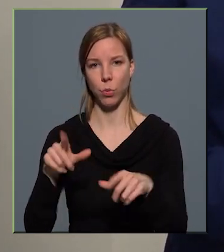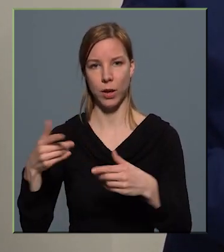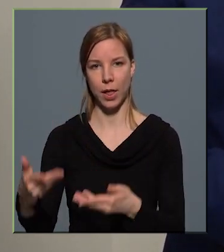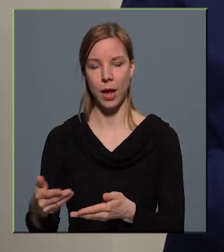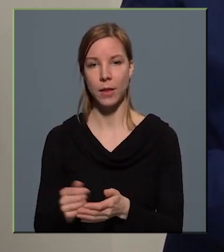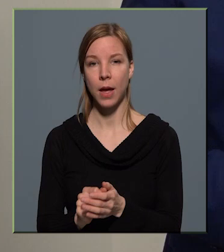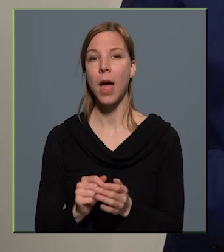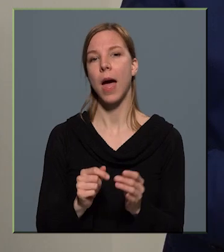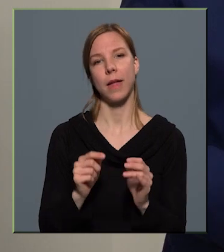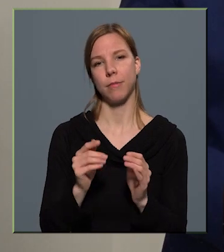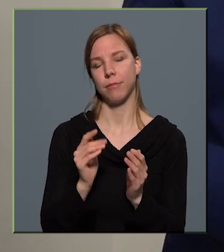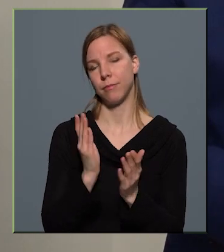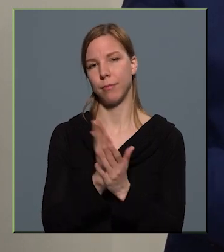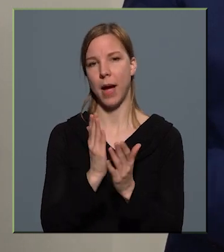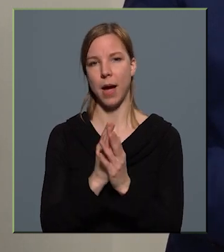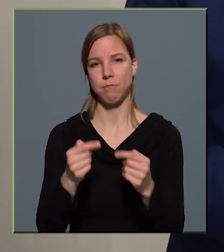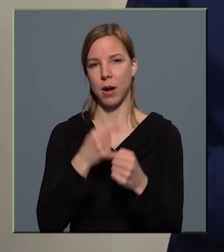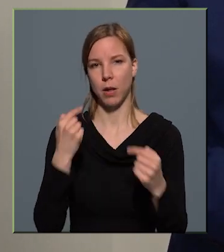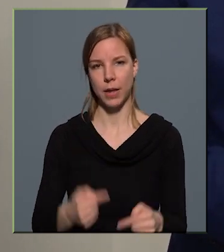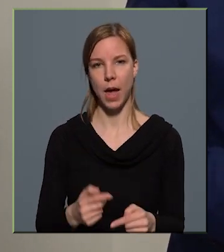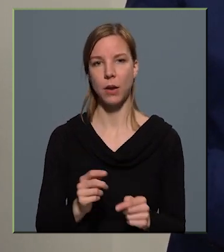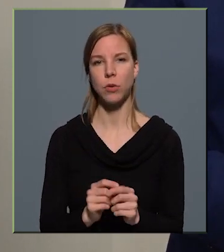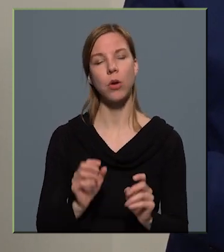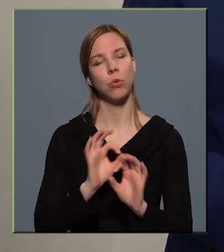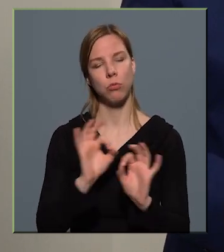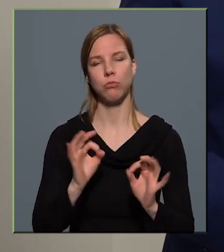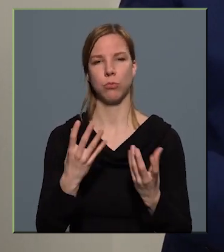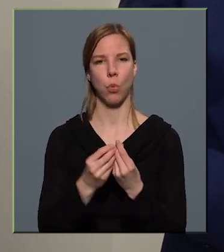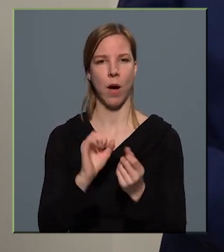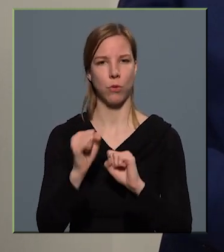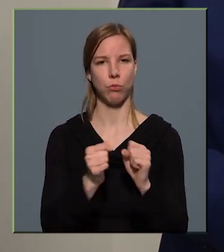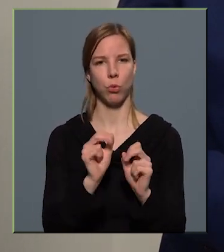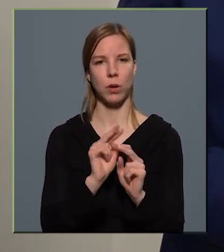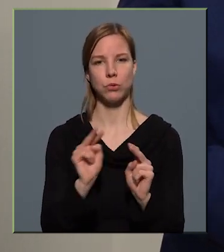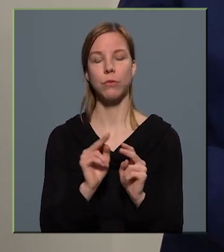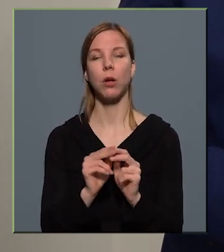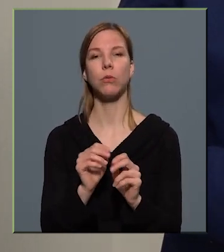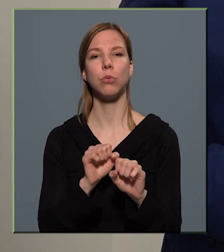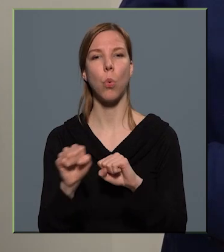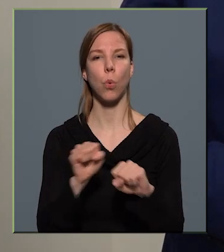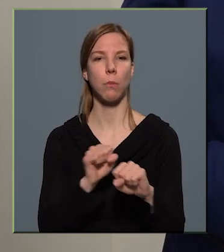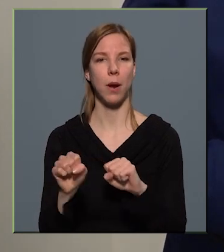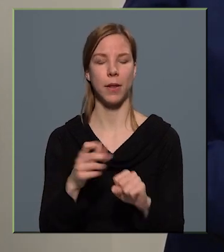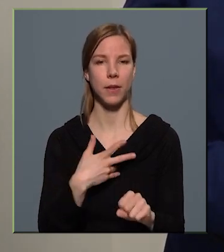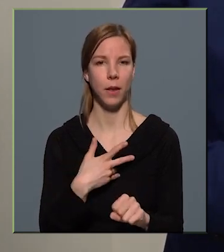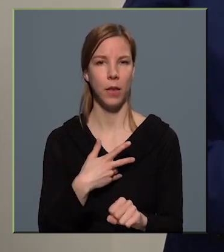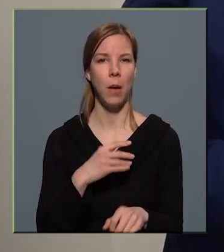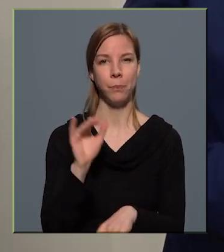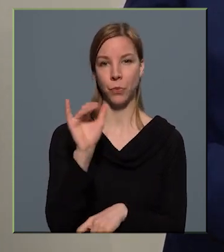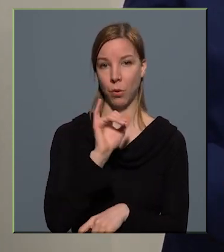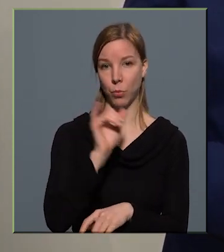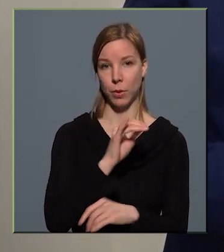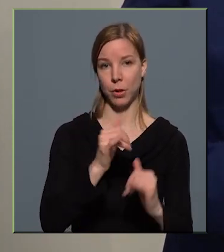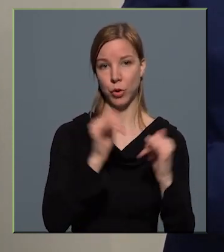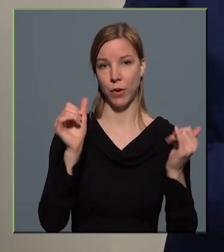definiálja azt, hogy egy jó együttműködés legyen az önkormányzattal. A Budapesti Fejlesztési Központ